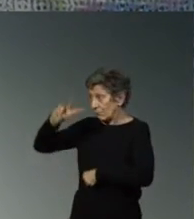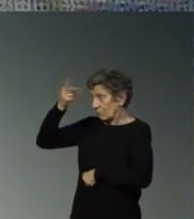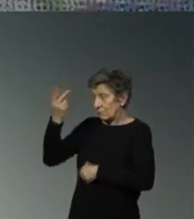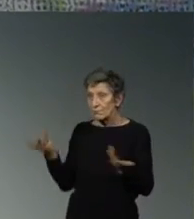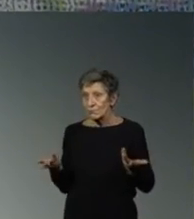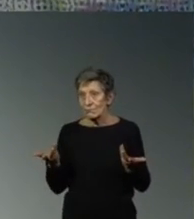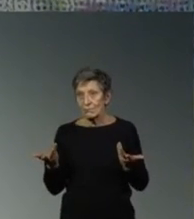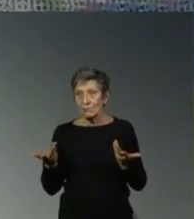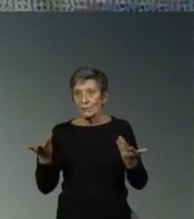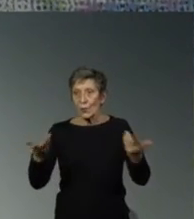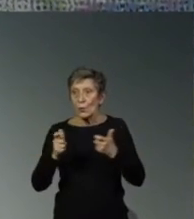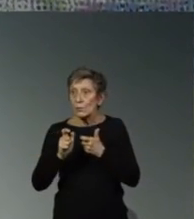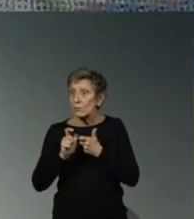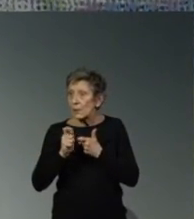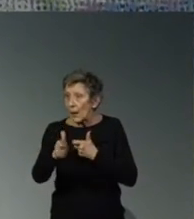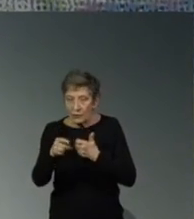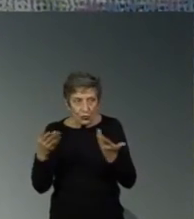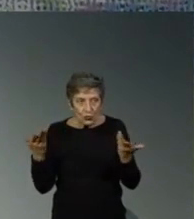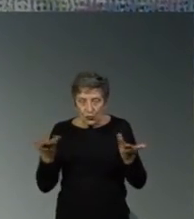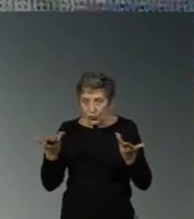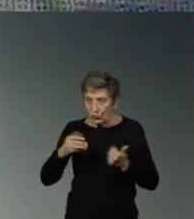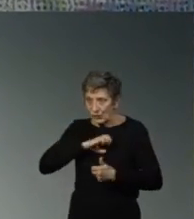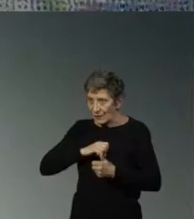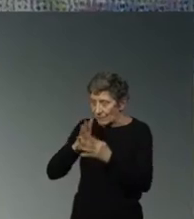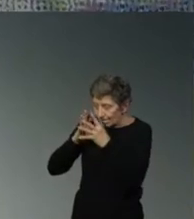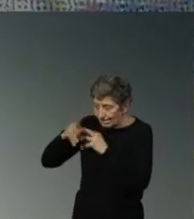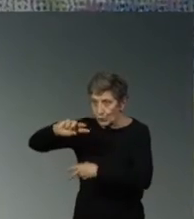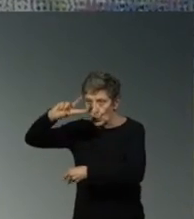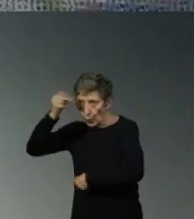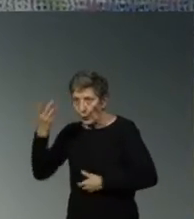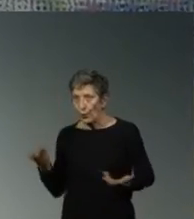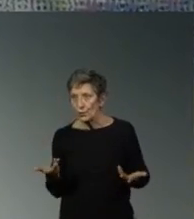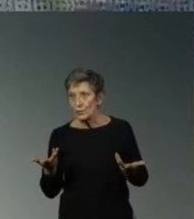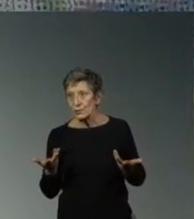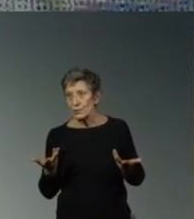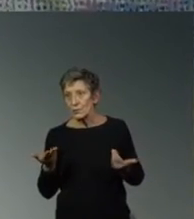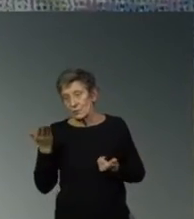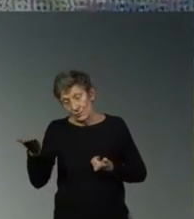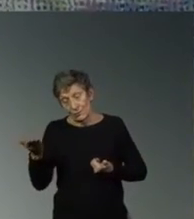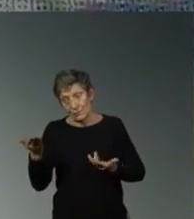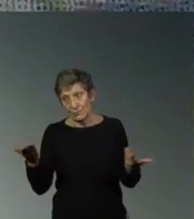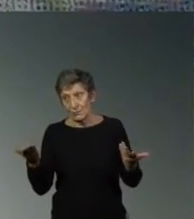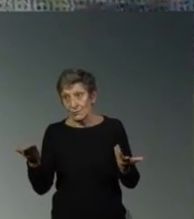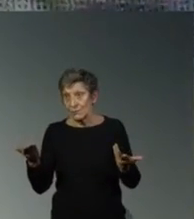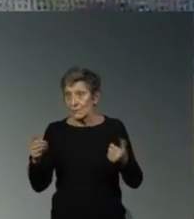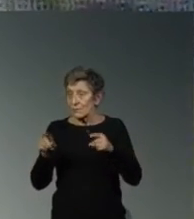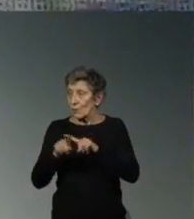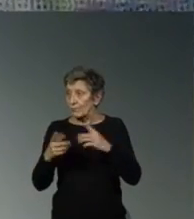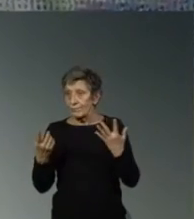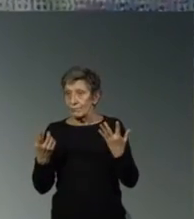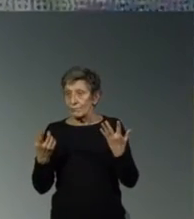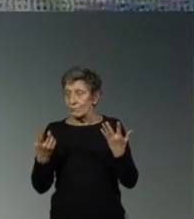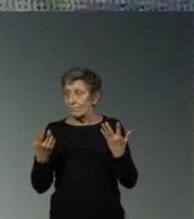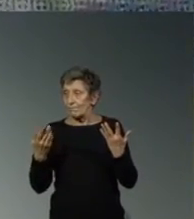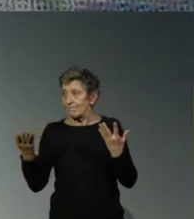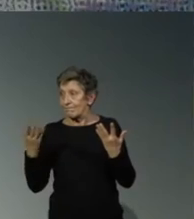cette démarche-là de s'approprier, d'essayer de comprendre, est essentielle. Ouais. Pour ne pas rester dans un